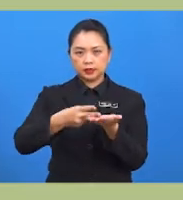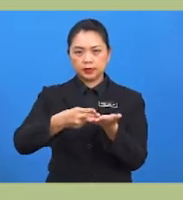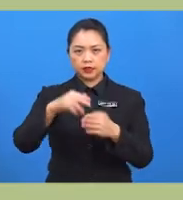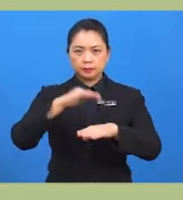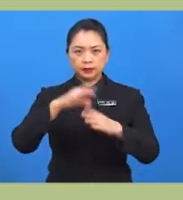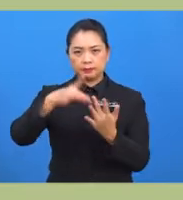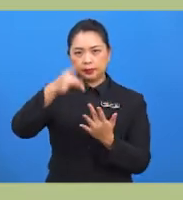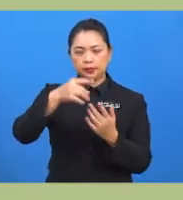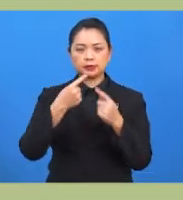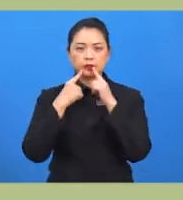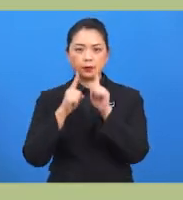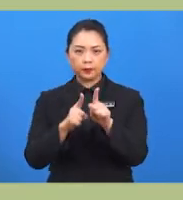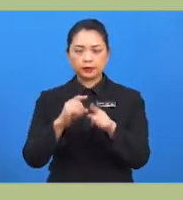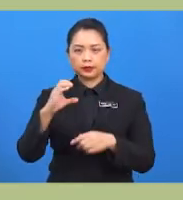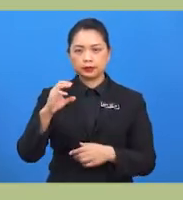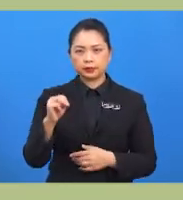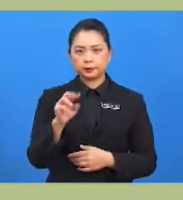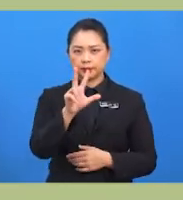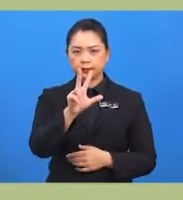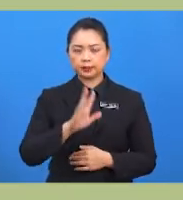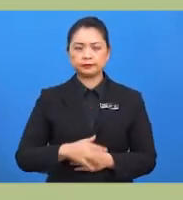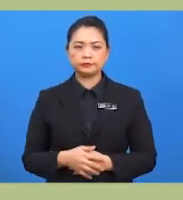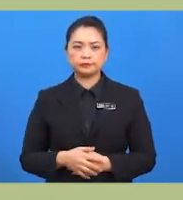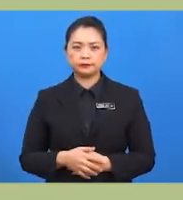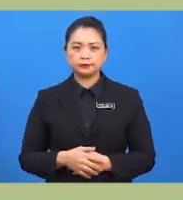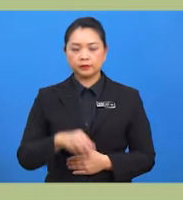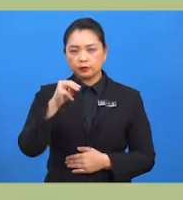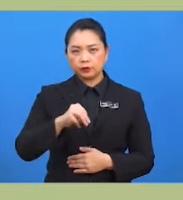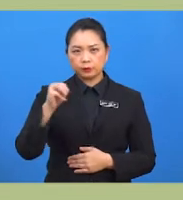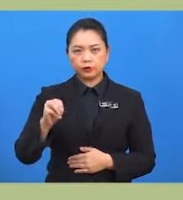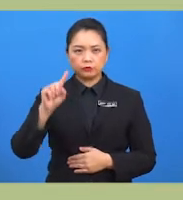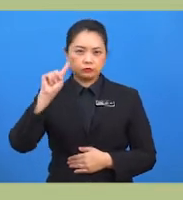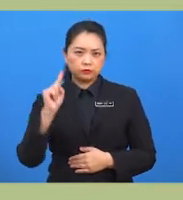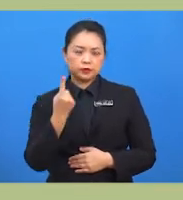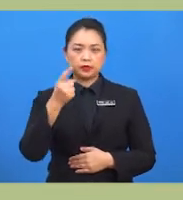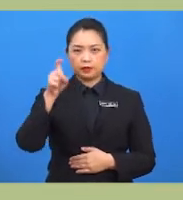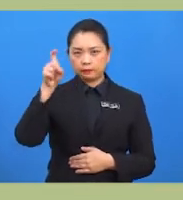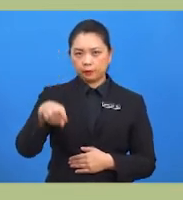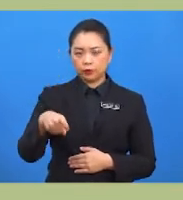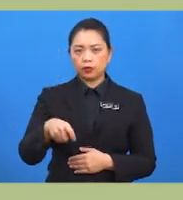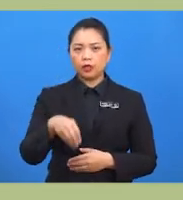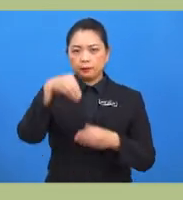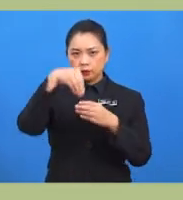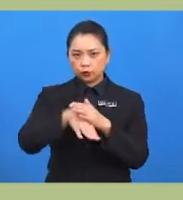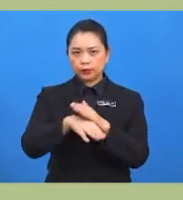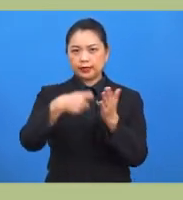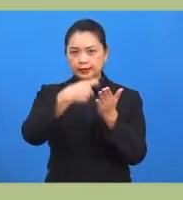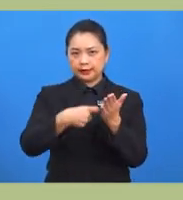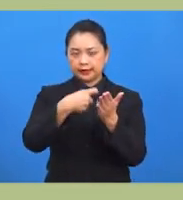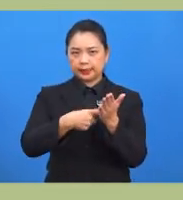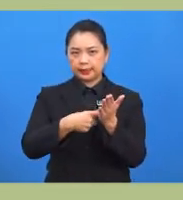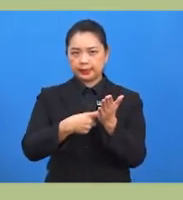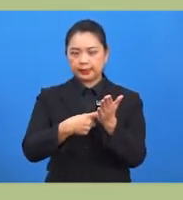pada pilihan jawaban yaitu cm padum murid-murid hanya perlu memasukkan nilai